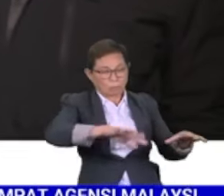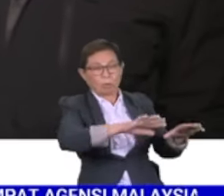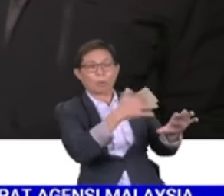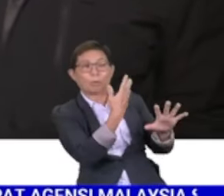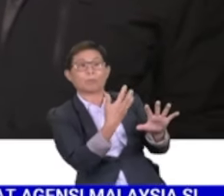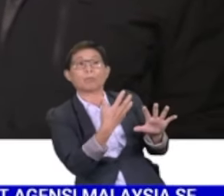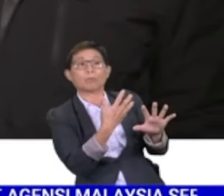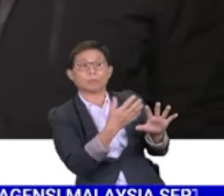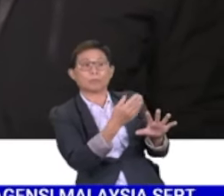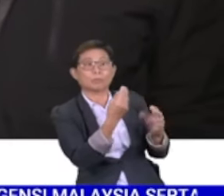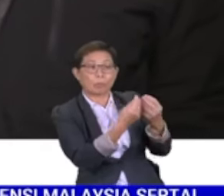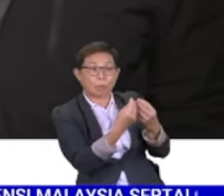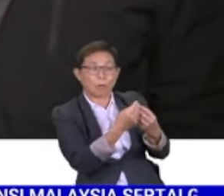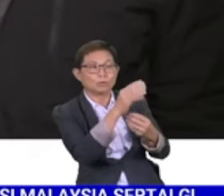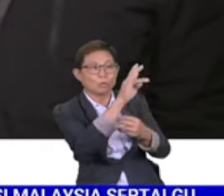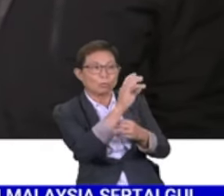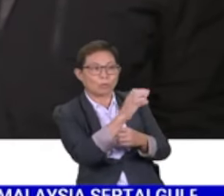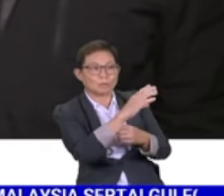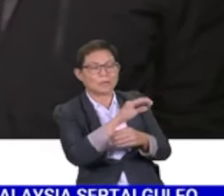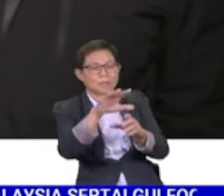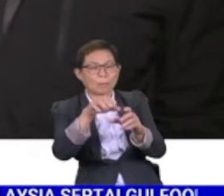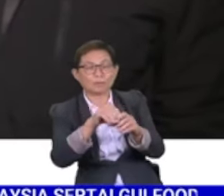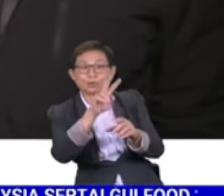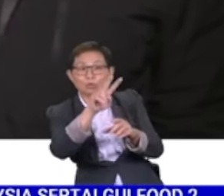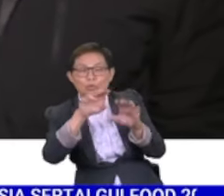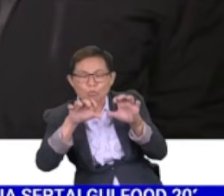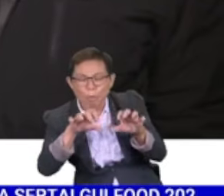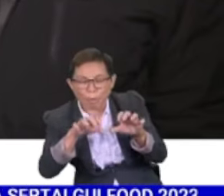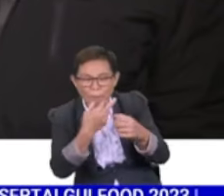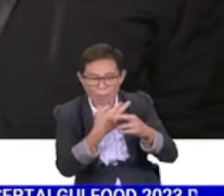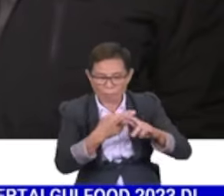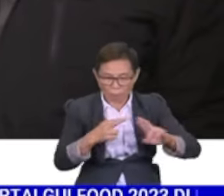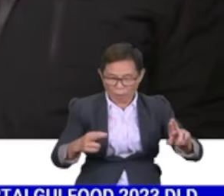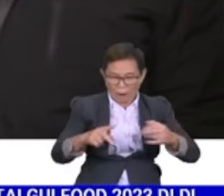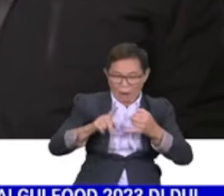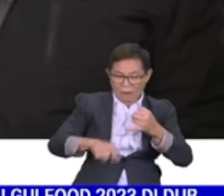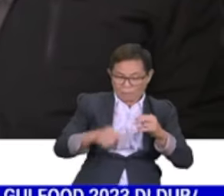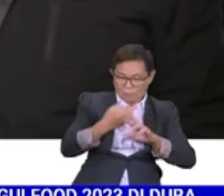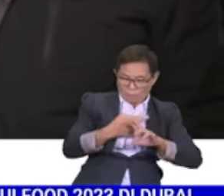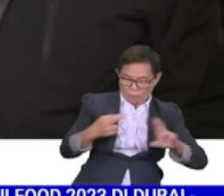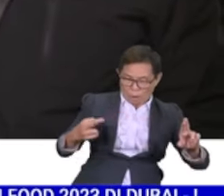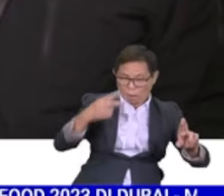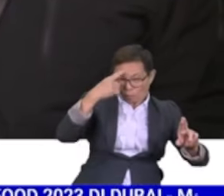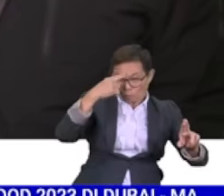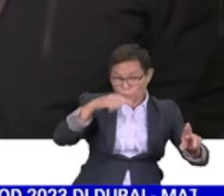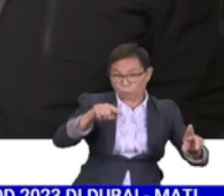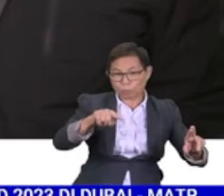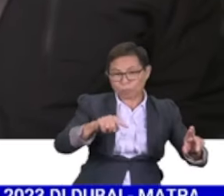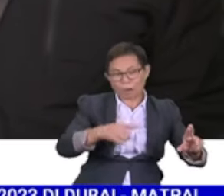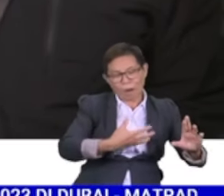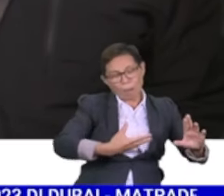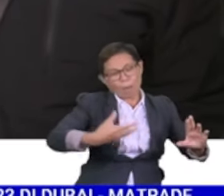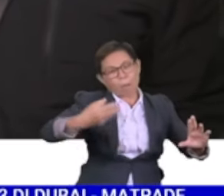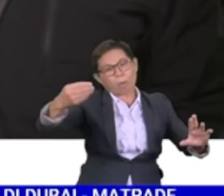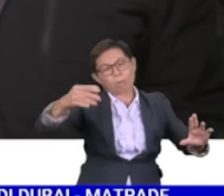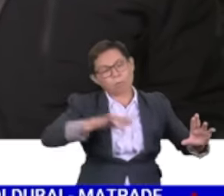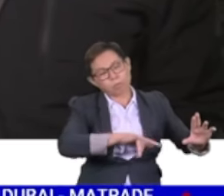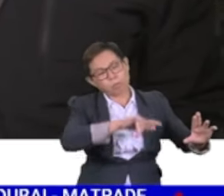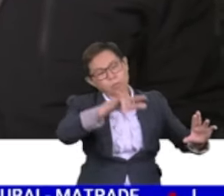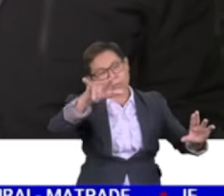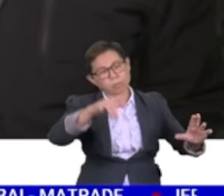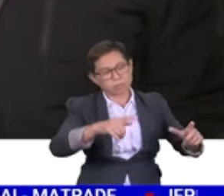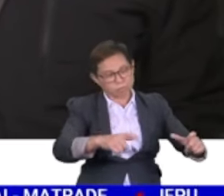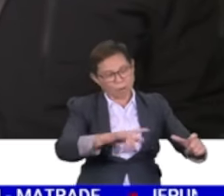orang termasuk dua ekor anjing akan membuat persiapan akhir untuk meninggalkan